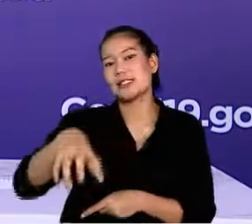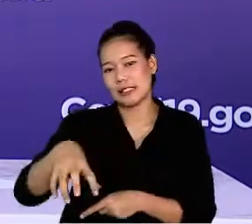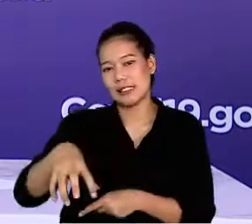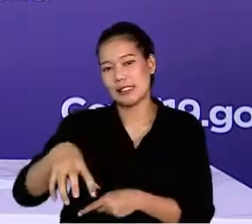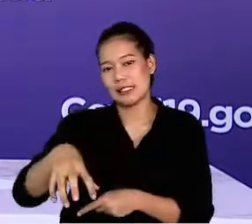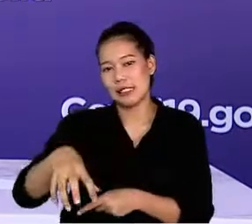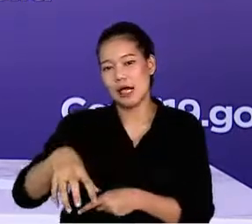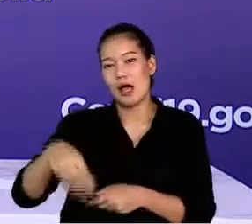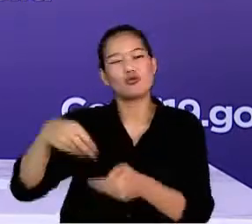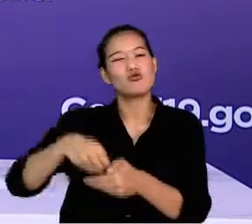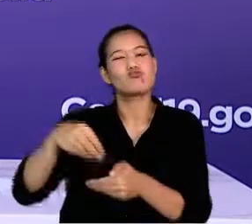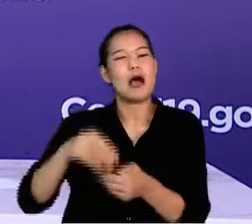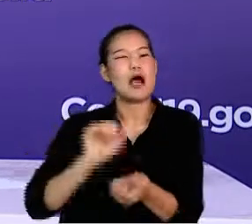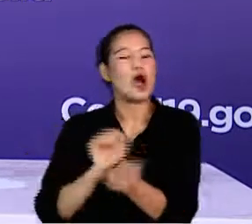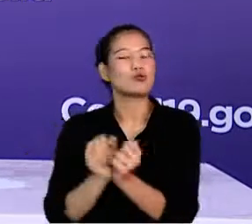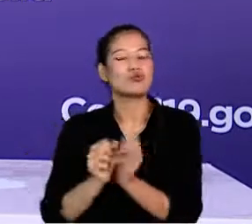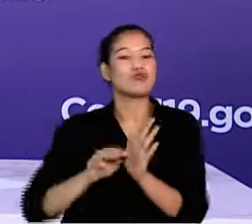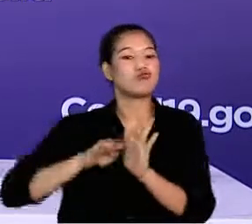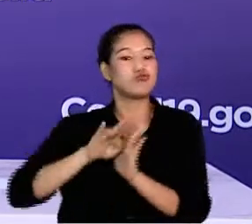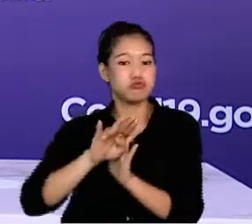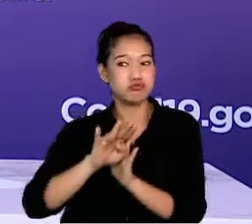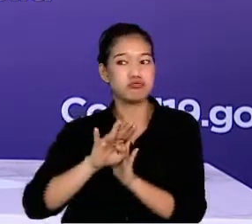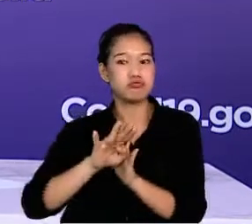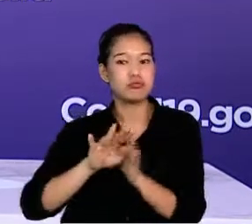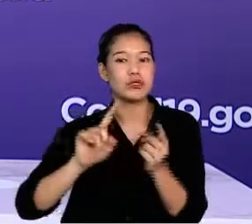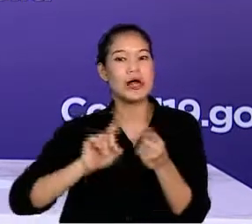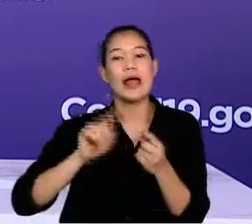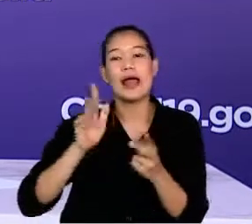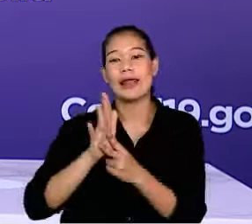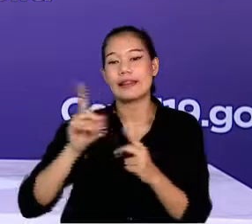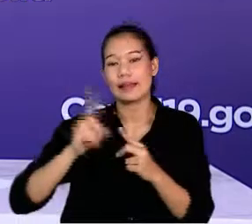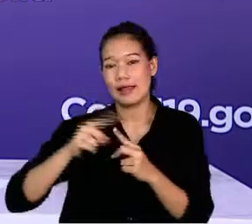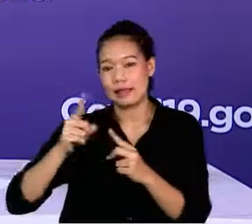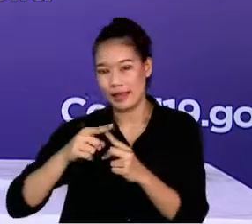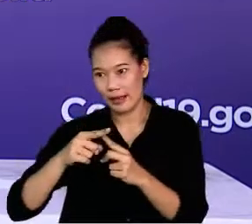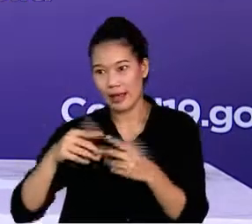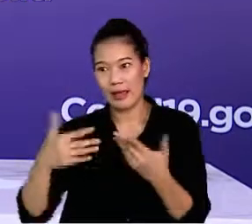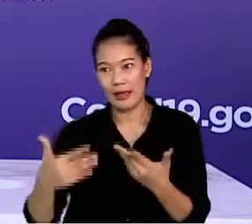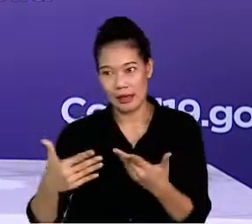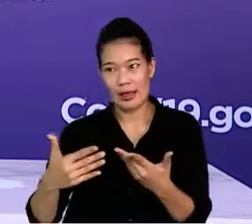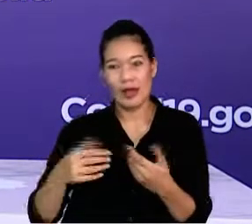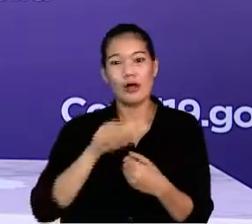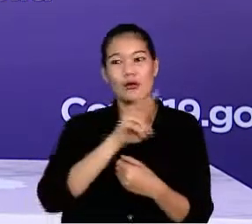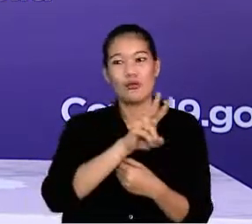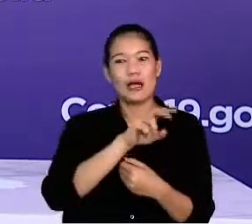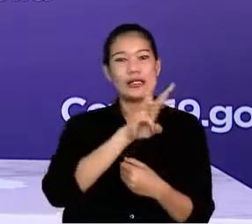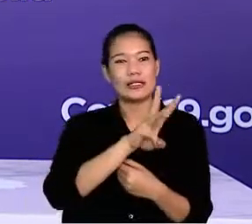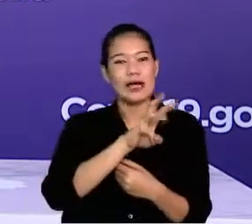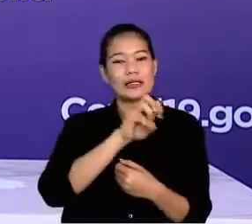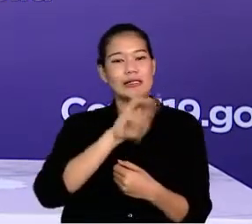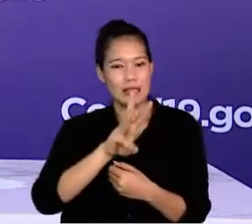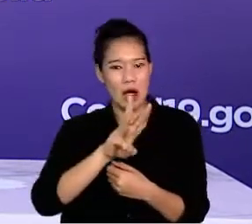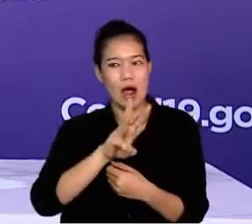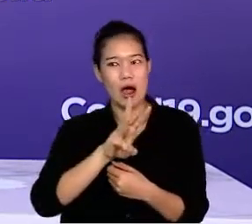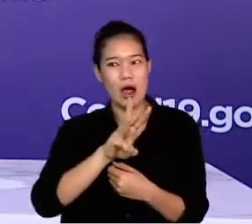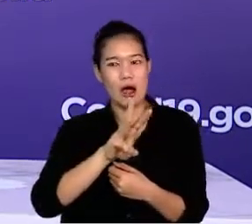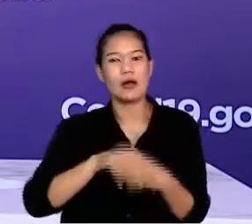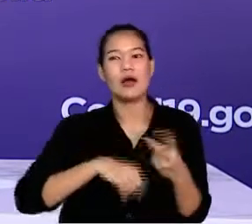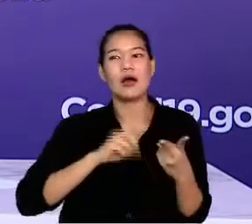penyumbang kasus tertinggi adalah Nusa Tenggara Timur yaitu 2303